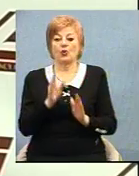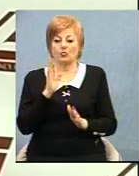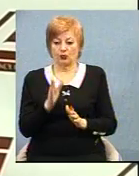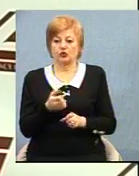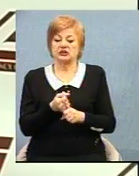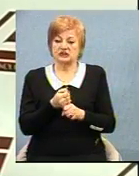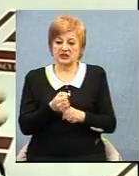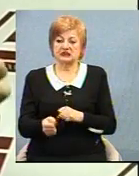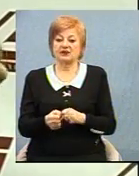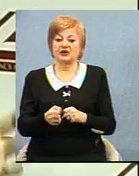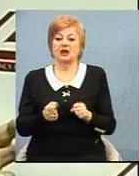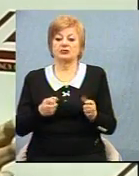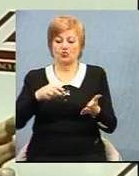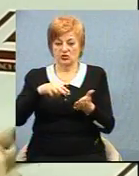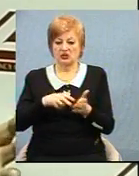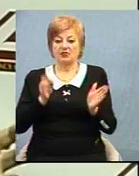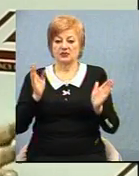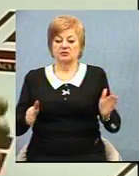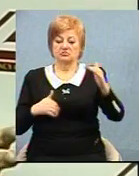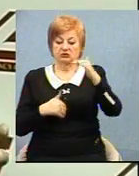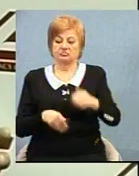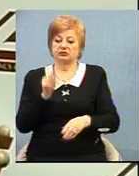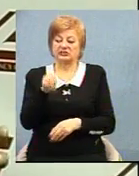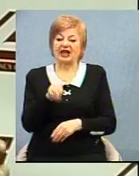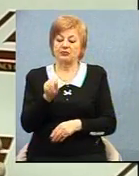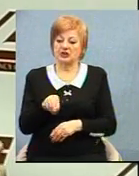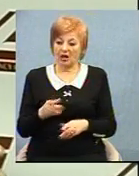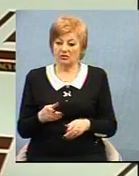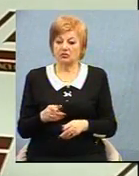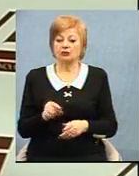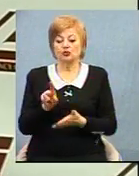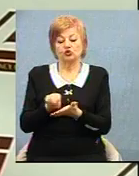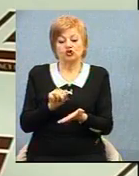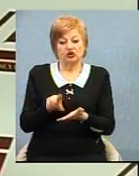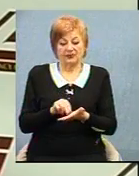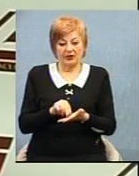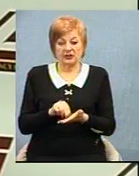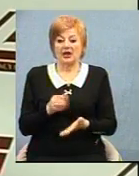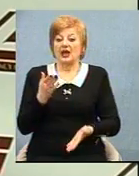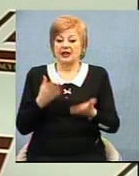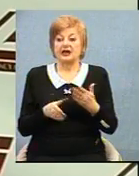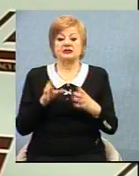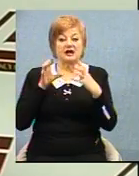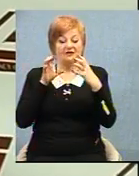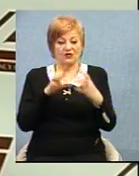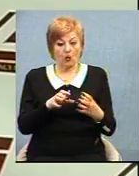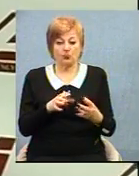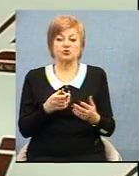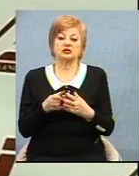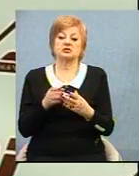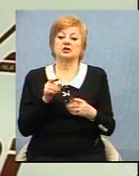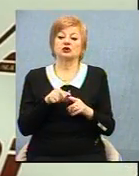их заставлять, скажем, ставить некие терминалы, которые будут считывать эти карты. Да. Если это в транспорте, то здесь